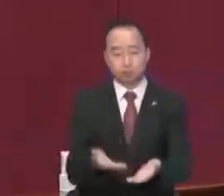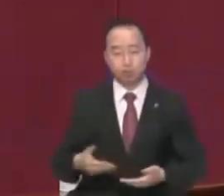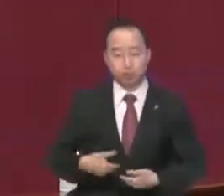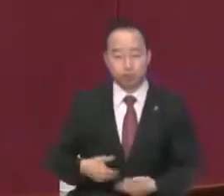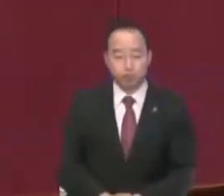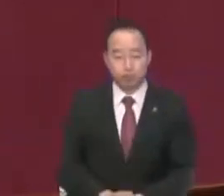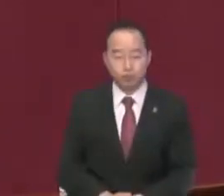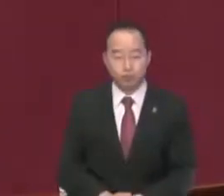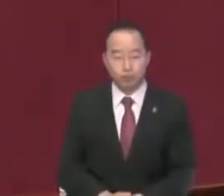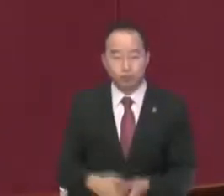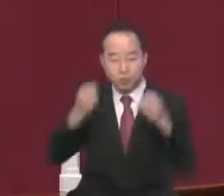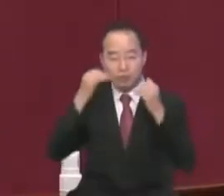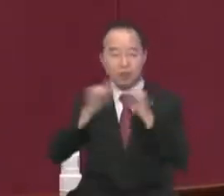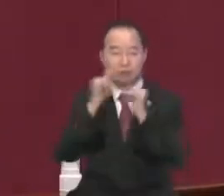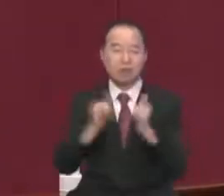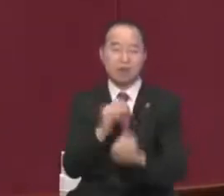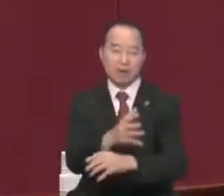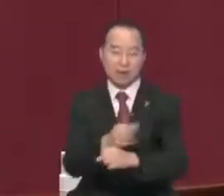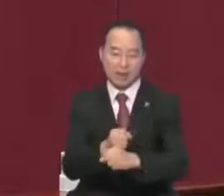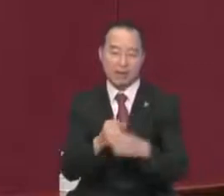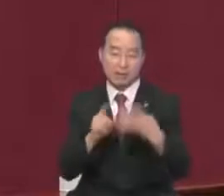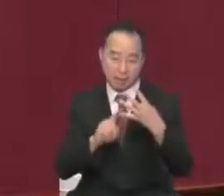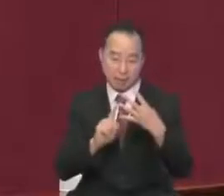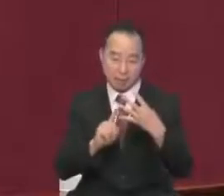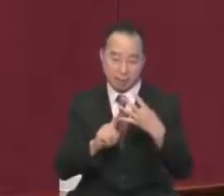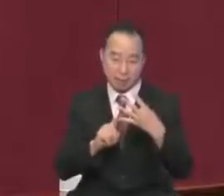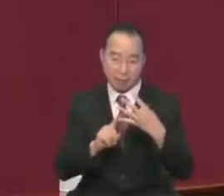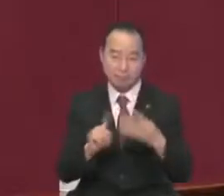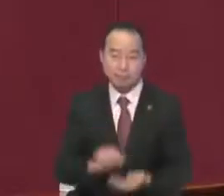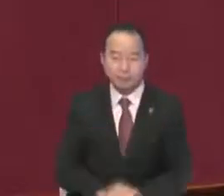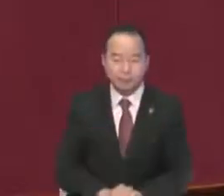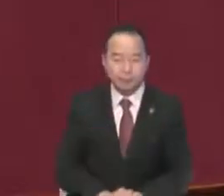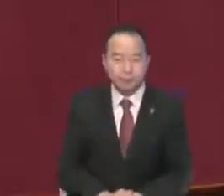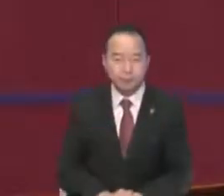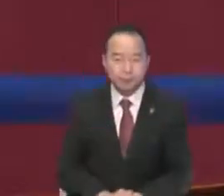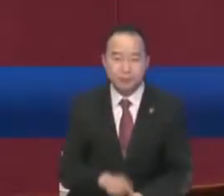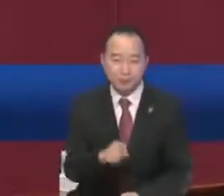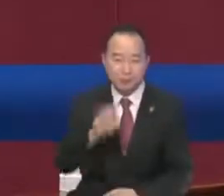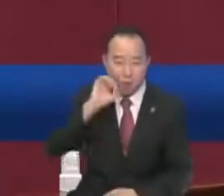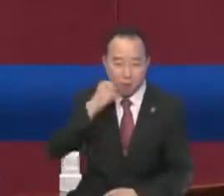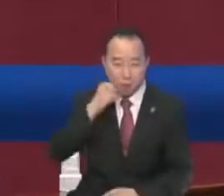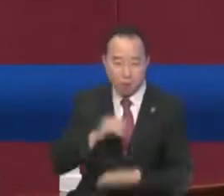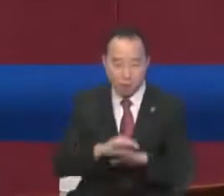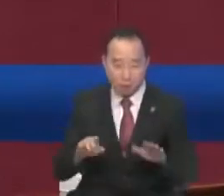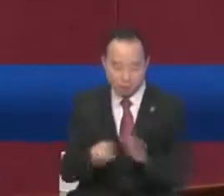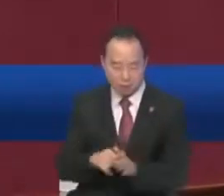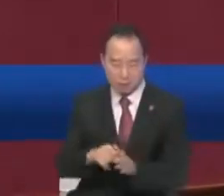새로운 사회계약 네 번째 제안입니다. 재난 극복을 위해 강력한 재정 혁신이 추진되어야